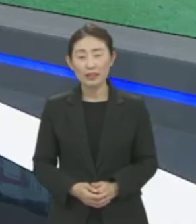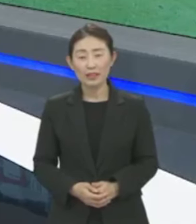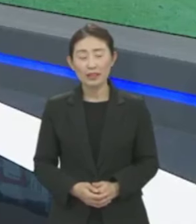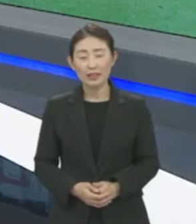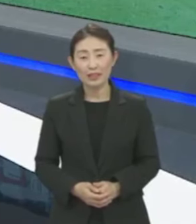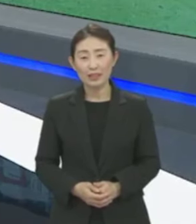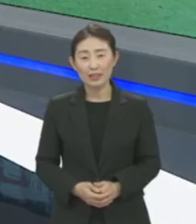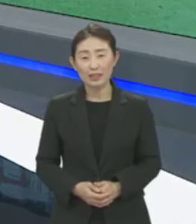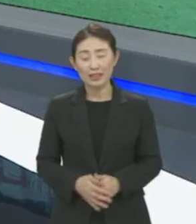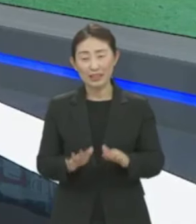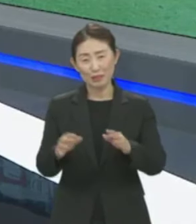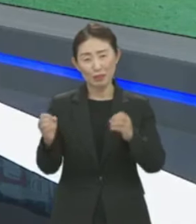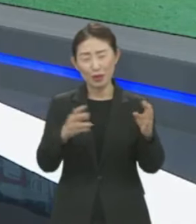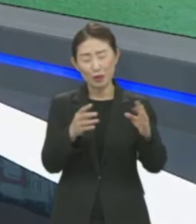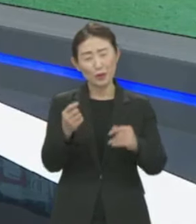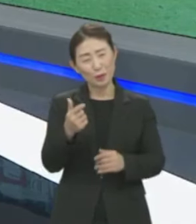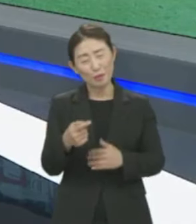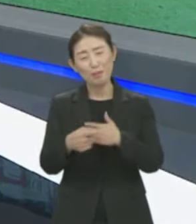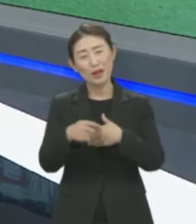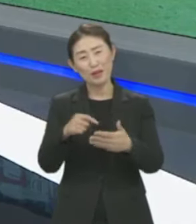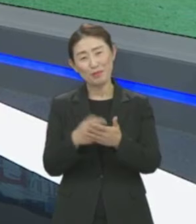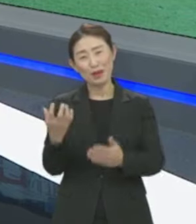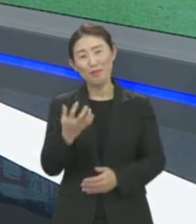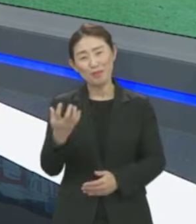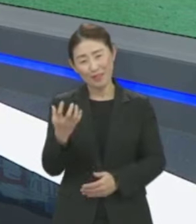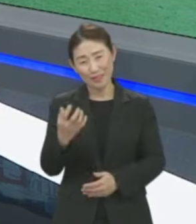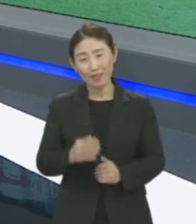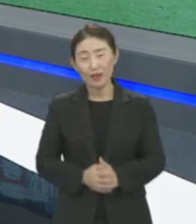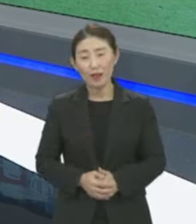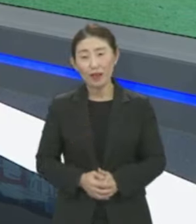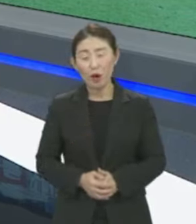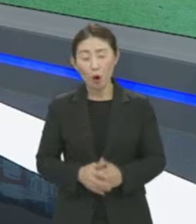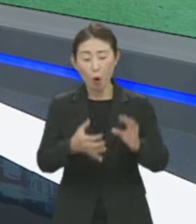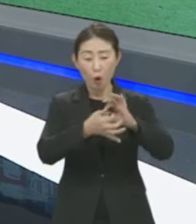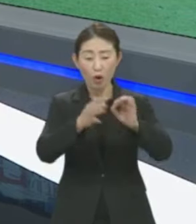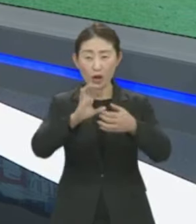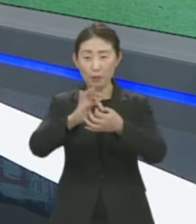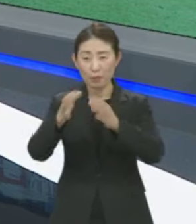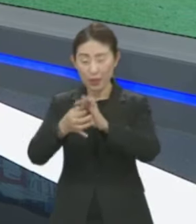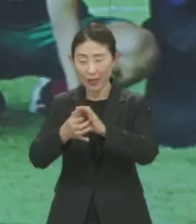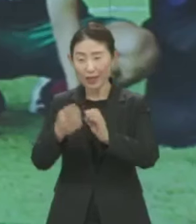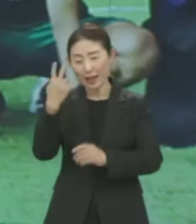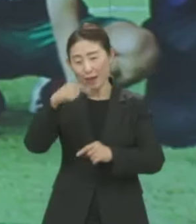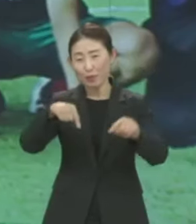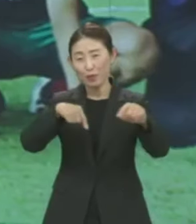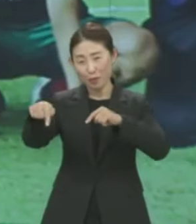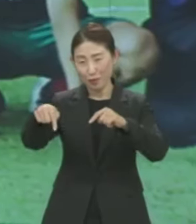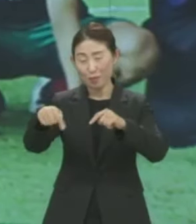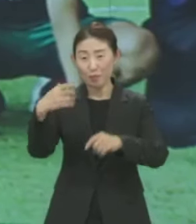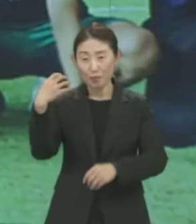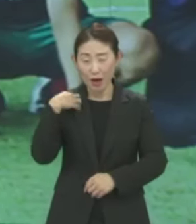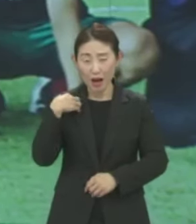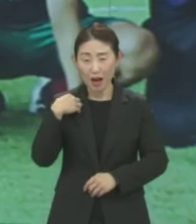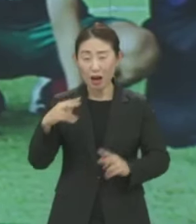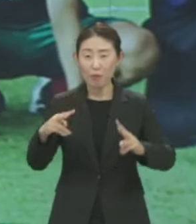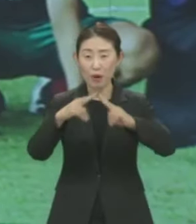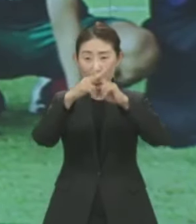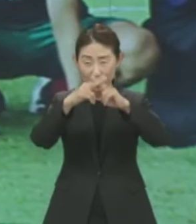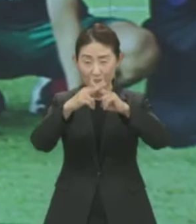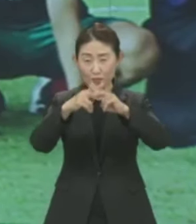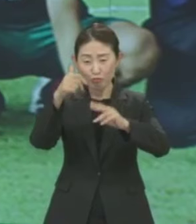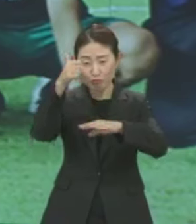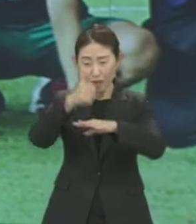얘기를 하겠는데요. 이제 감독님께서는 올림픽 대표팀 감독으로 있을 때 파리올림픽 본선